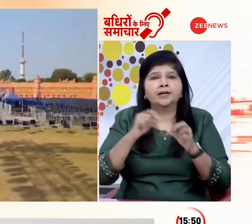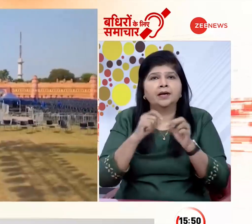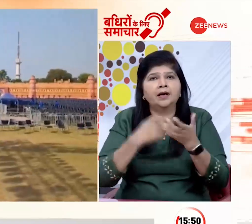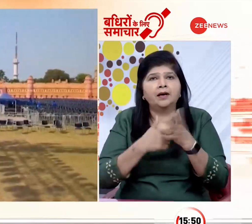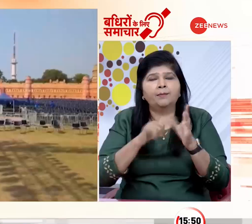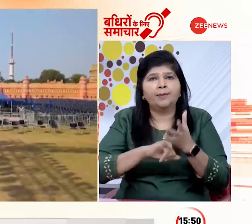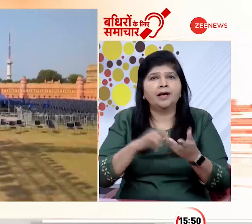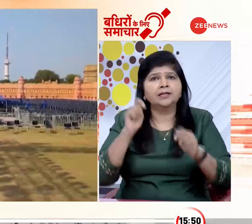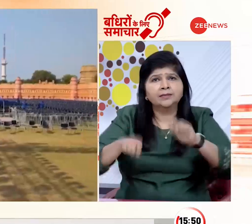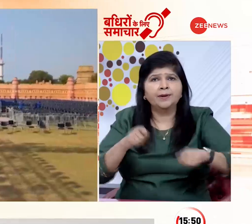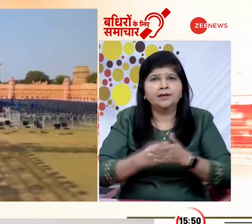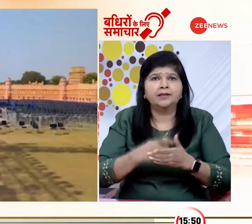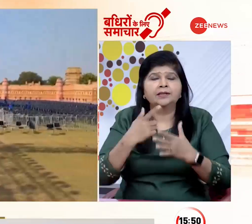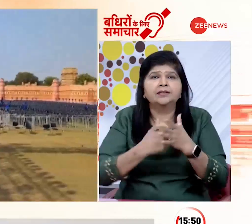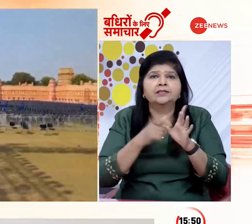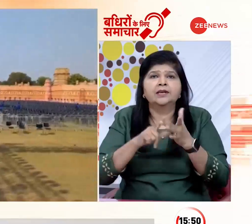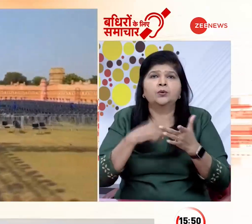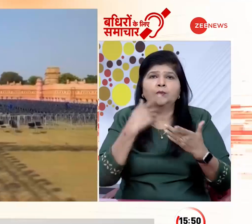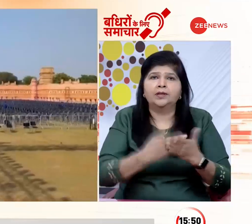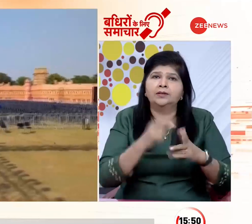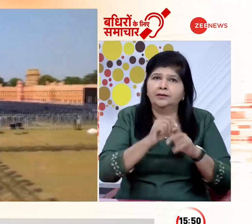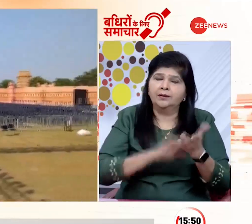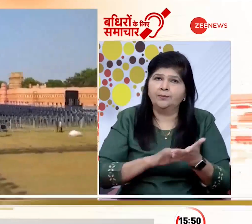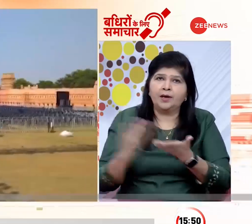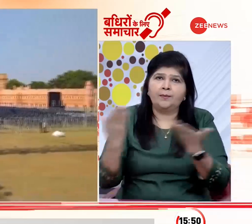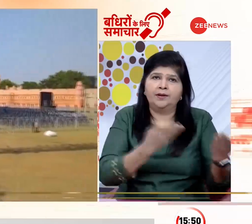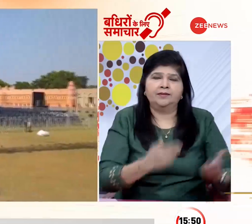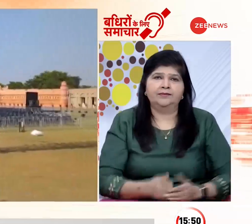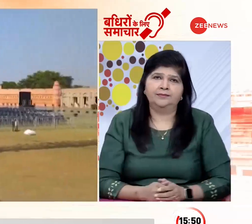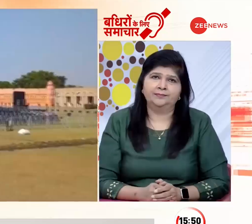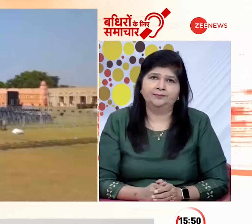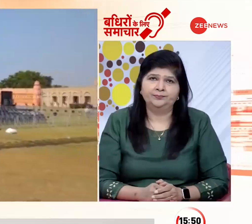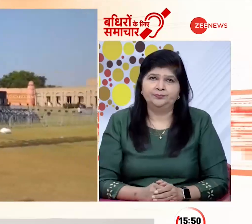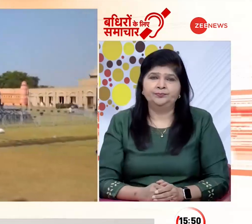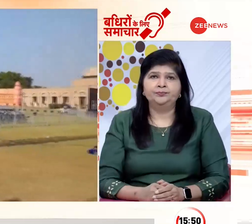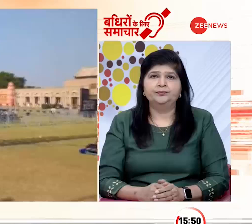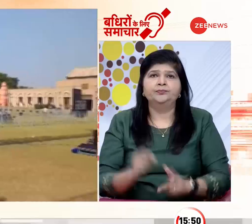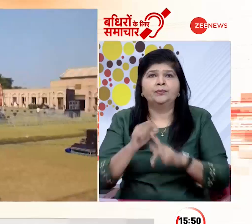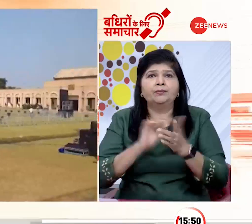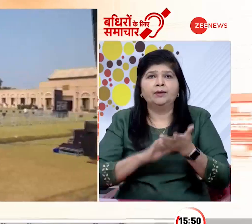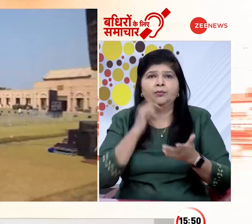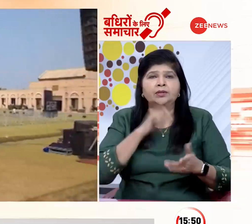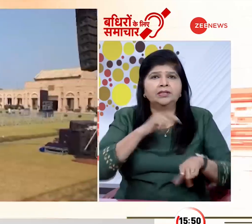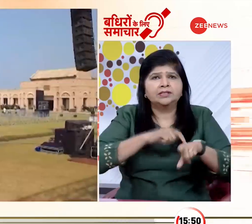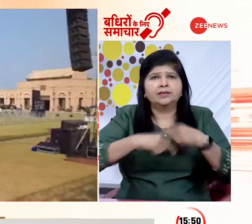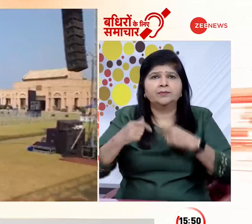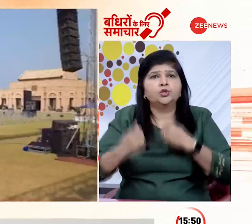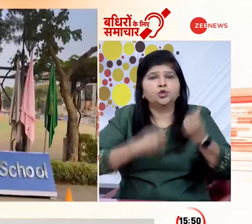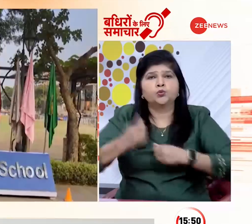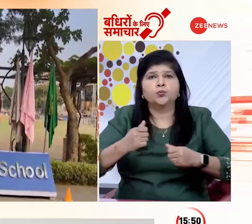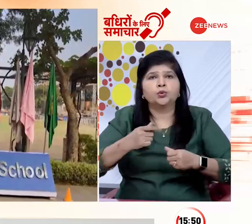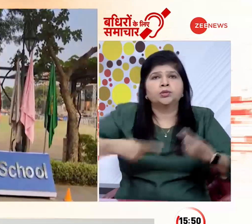ब्रास बैंड की जय हो ध्वनि के साथ पीएम का अभिवादन करेंगे। पीएम मोदी इस दौरान